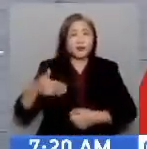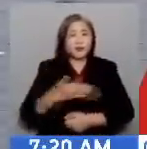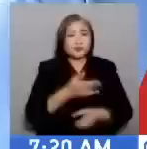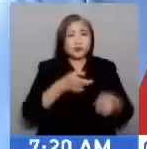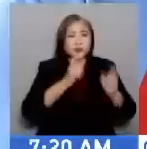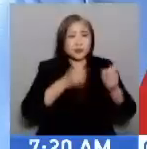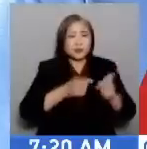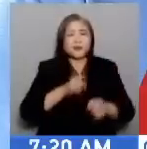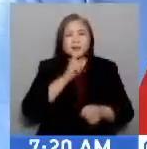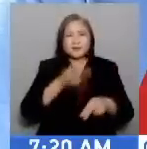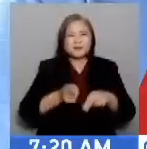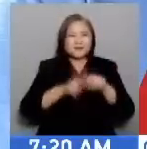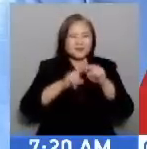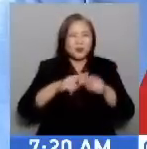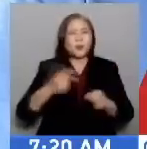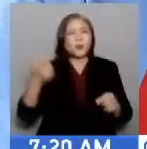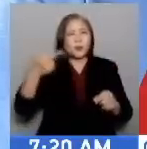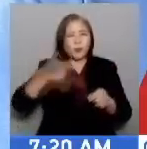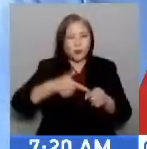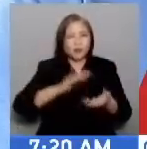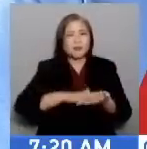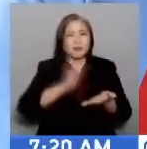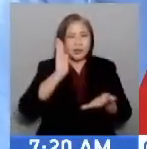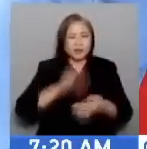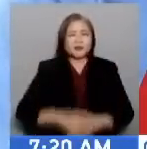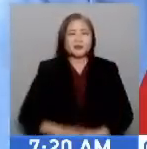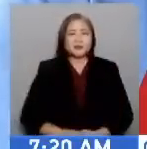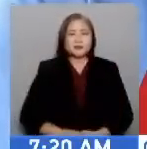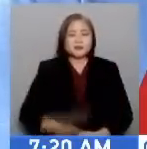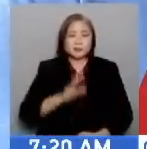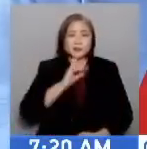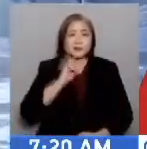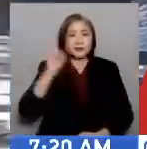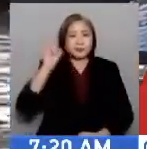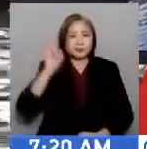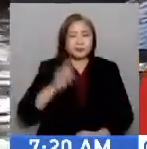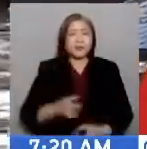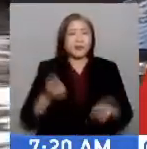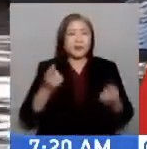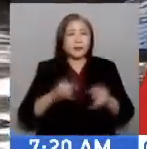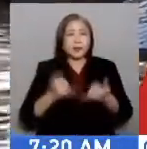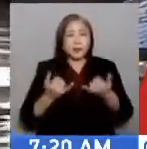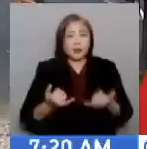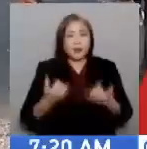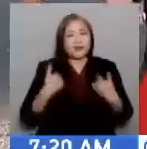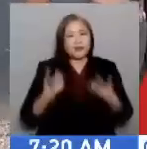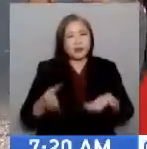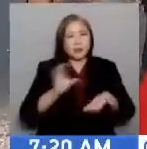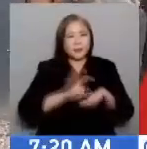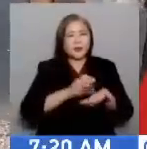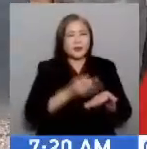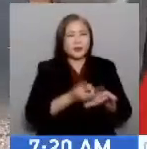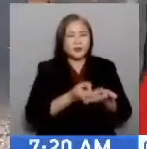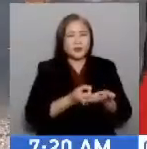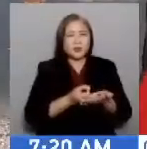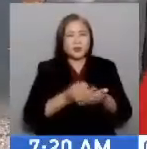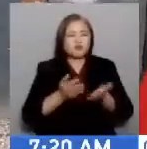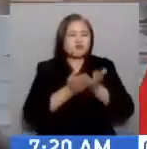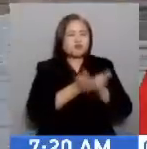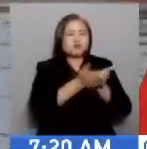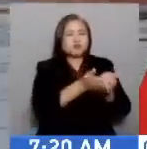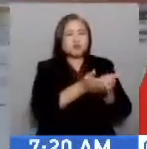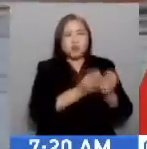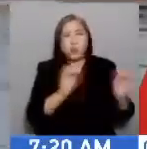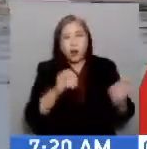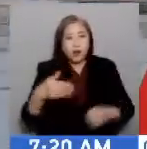langis. Kasi ang nangyayari dyan, diba ngayon may kapital ka, tapos lumaot ka, wala kang nahuli. Bukas wala kang kapital, mangungutang